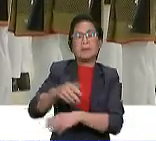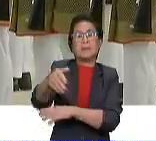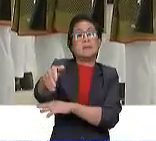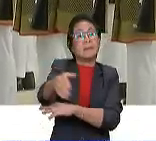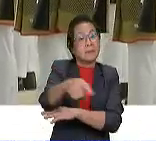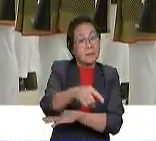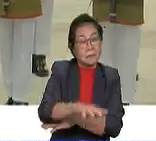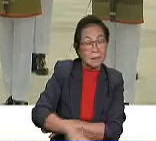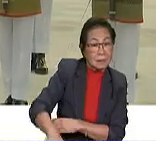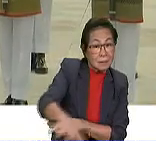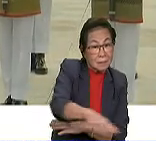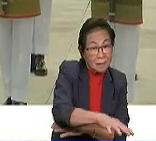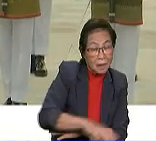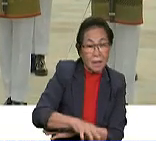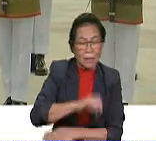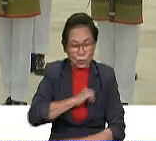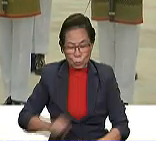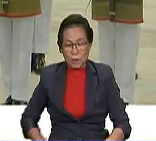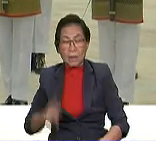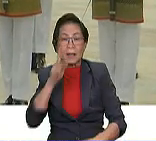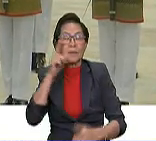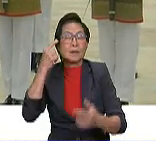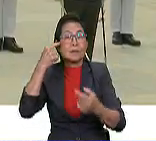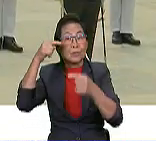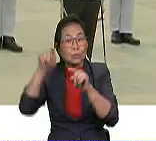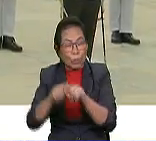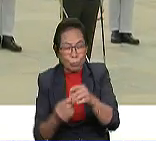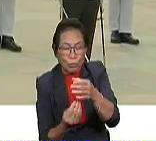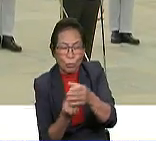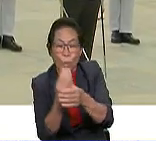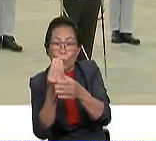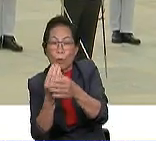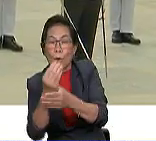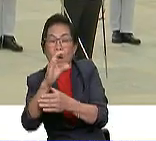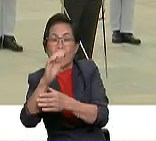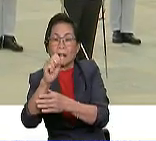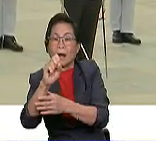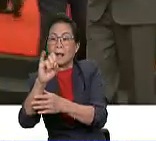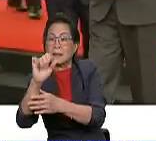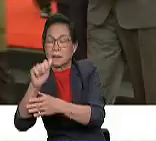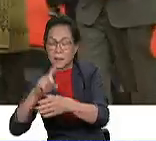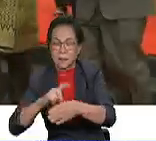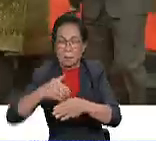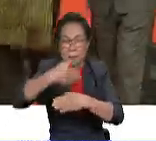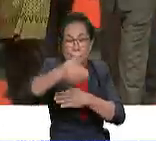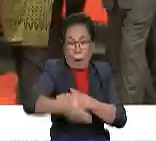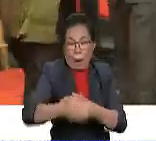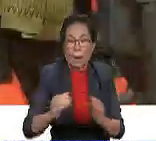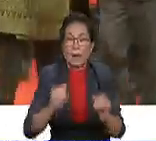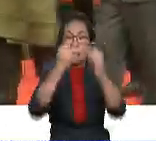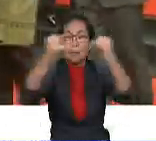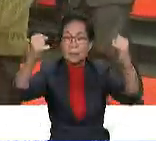Sultan Salahuddin kemudian turun berkenaan menanam pokok Raja kayu cassia fistula di pekarangan istana negara